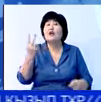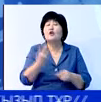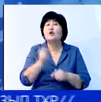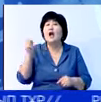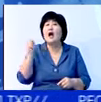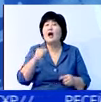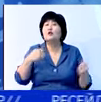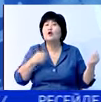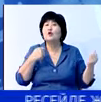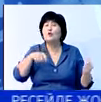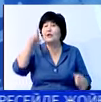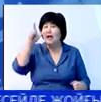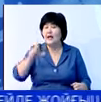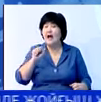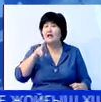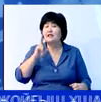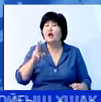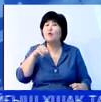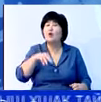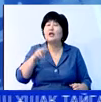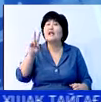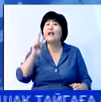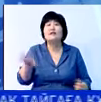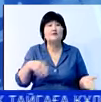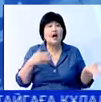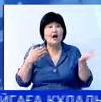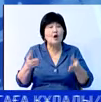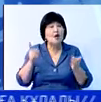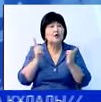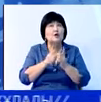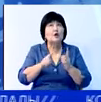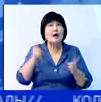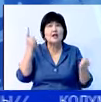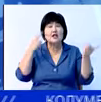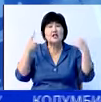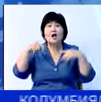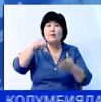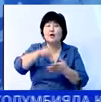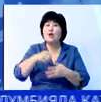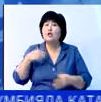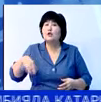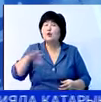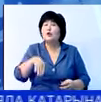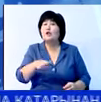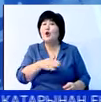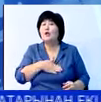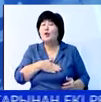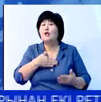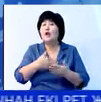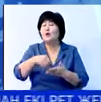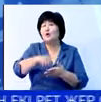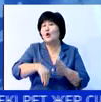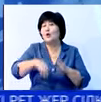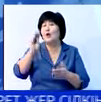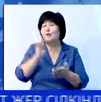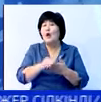алтын домбыра иегері айтыскер ақын Мұхтар Ниязовты қабылдады. Кездесу барысында шығармашыл тұлғалардың сыр өңірі руханиятына қосқан үлесін жоғары